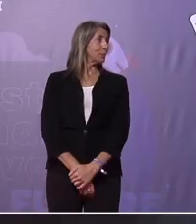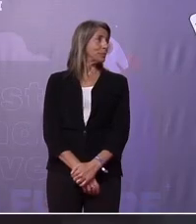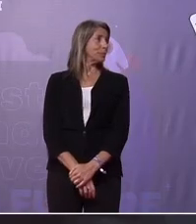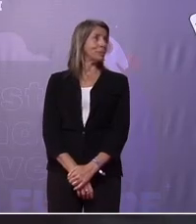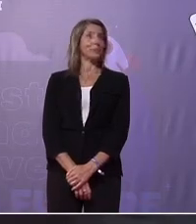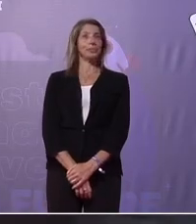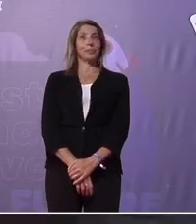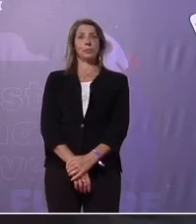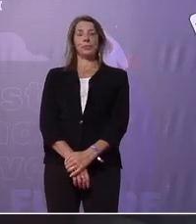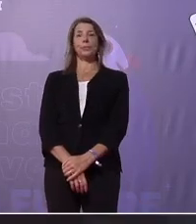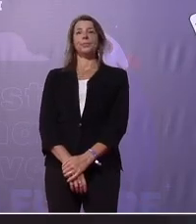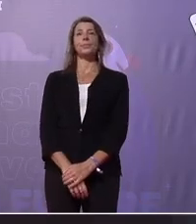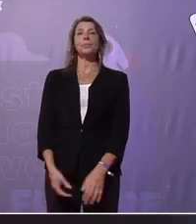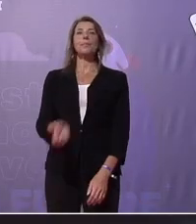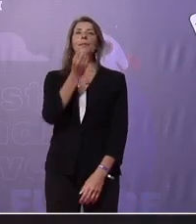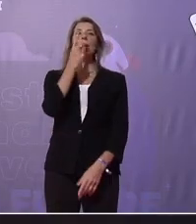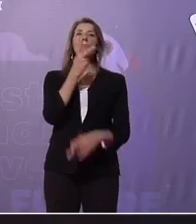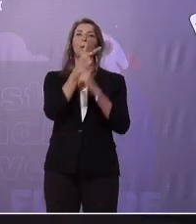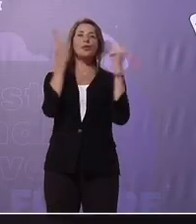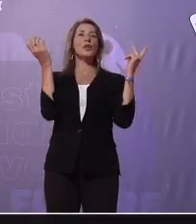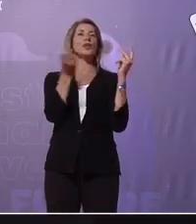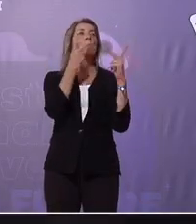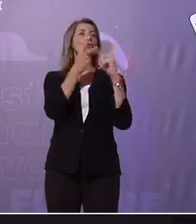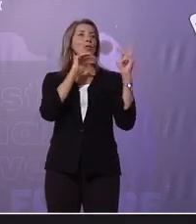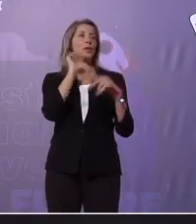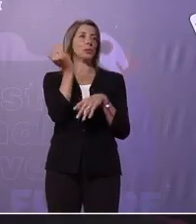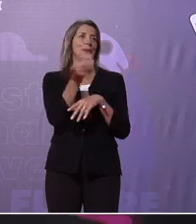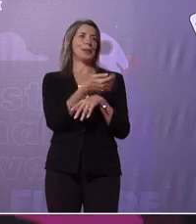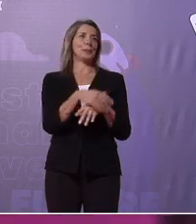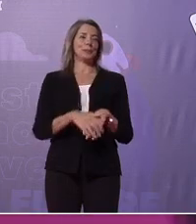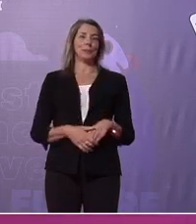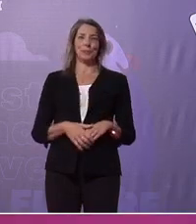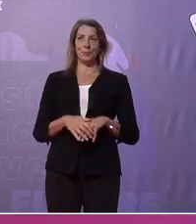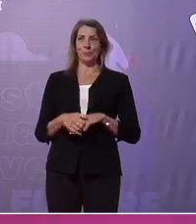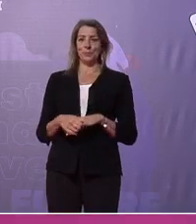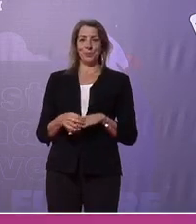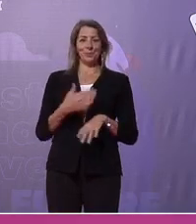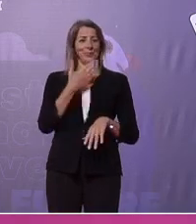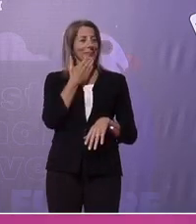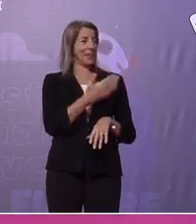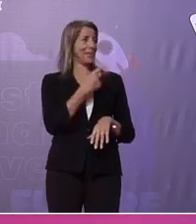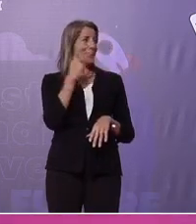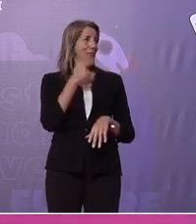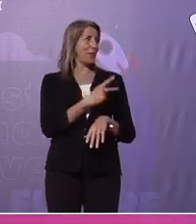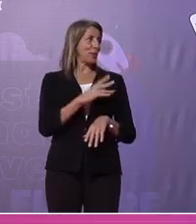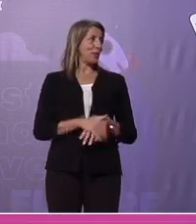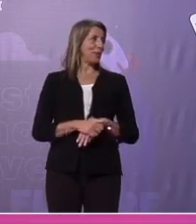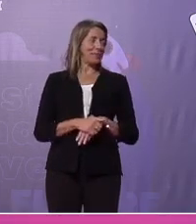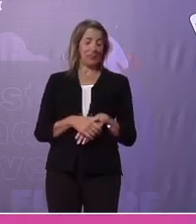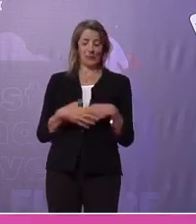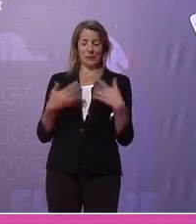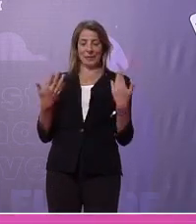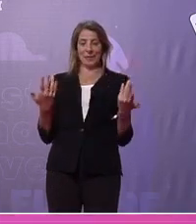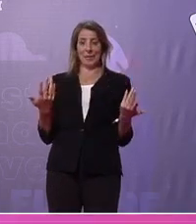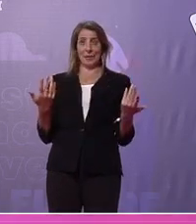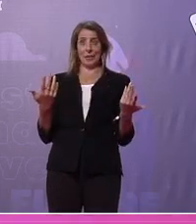Valentini Buongiorno buongiorno buongiorno a tutti Grazie davvero io